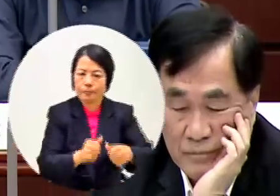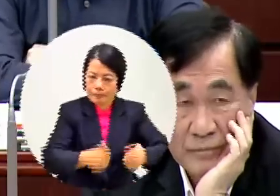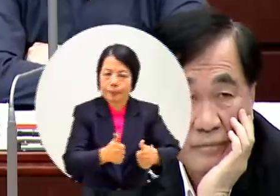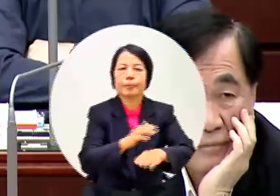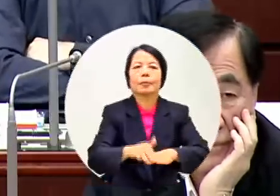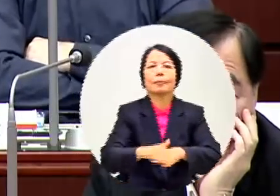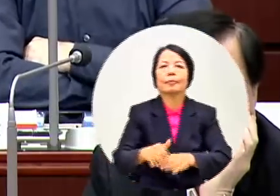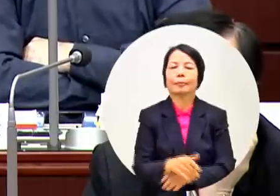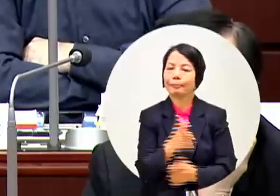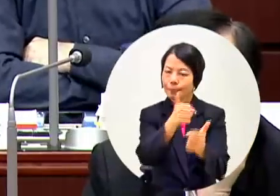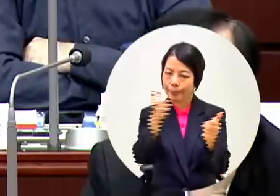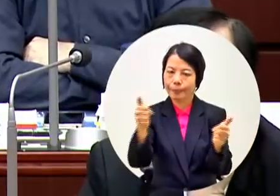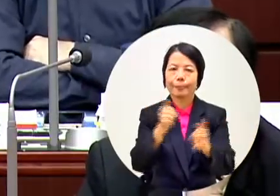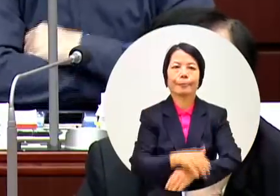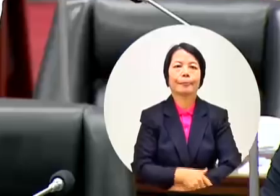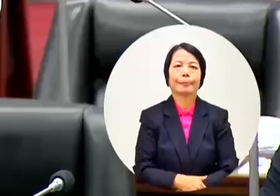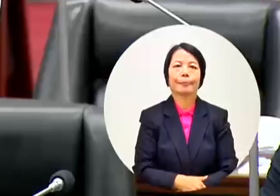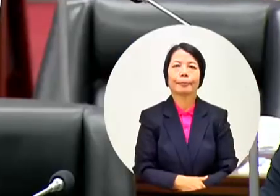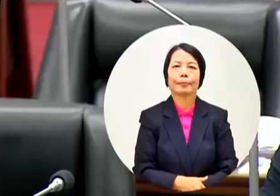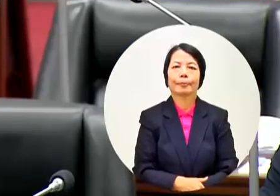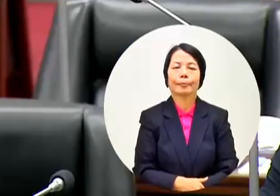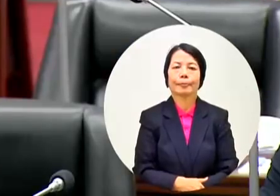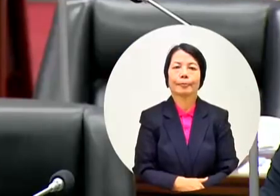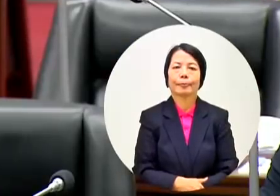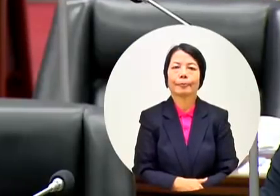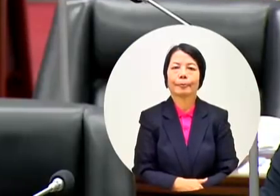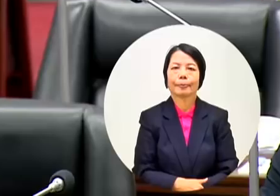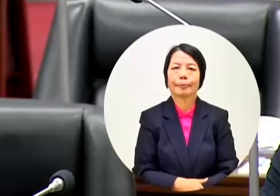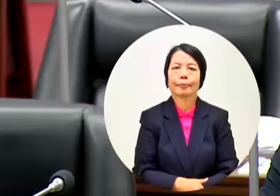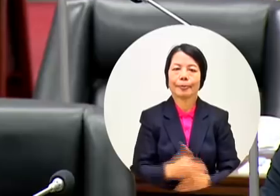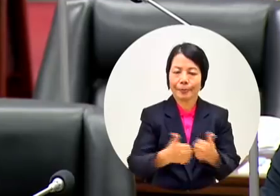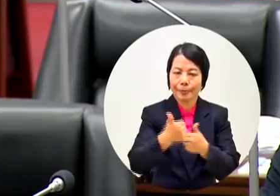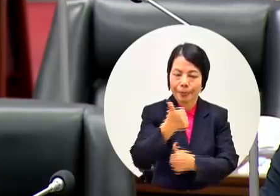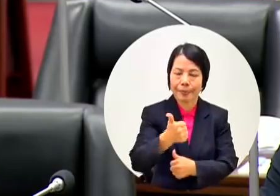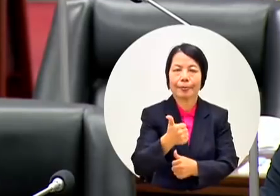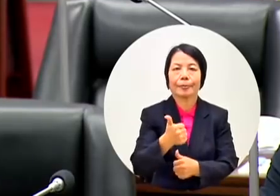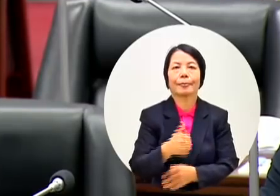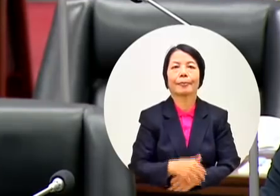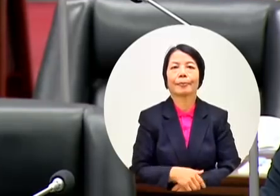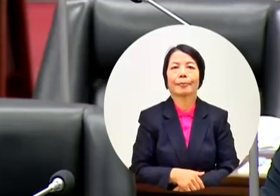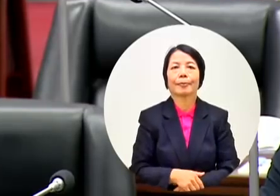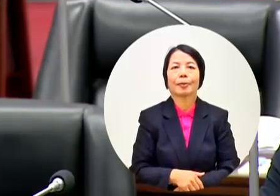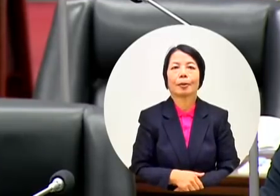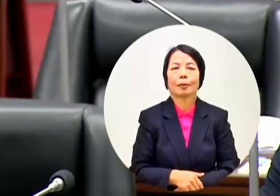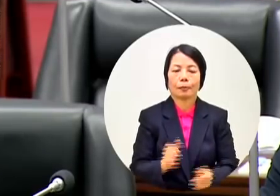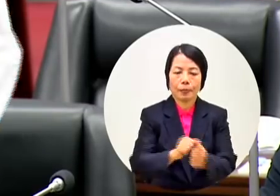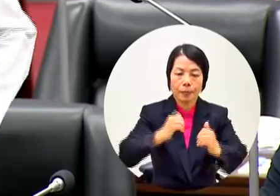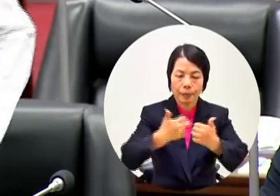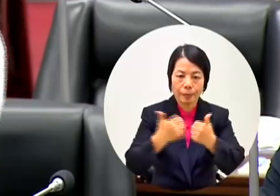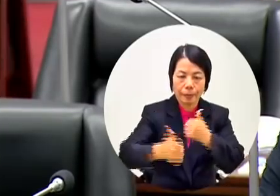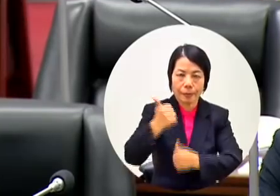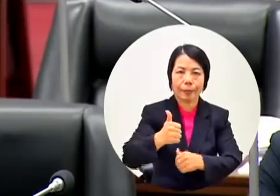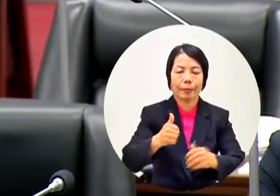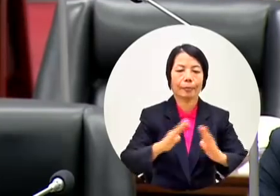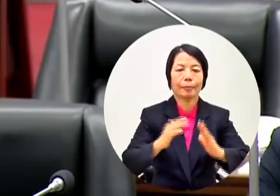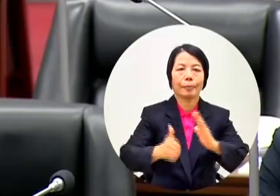好，议长、副议长、韩市长啊，各位局处首长，大家好。哦，刚听到呢，吼